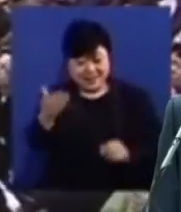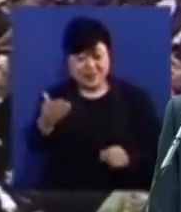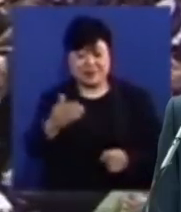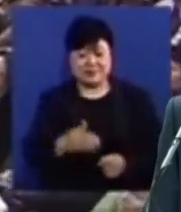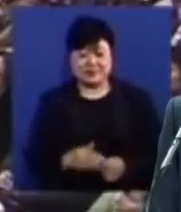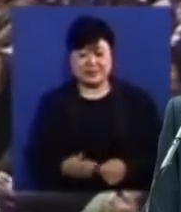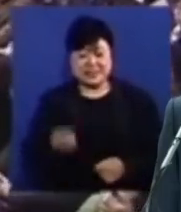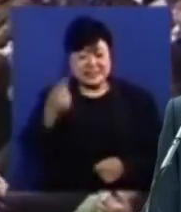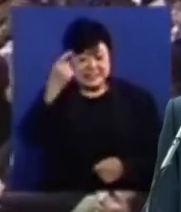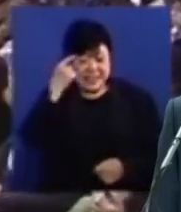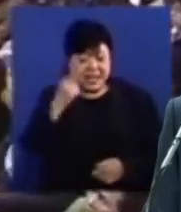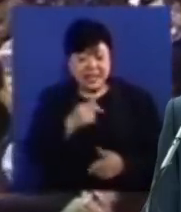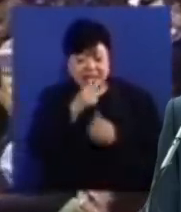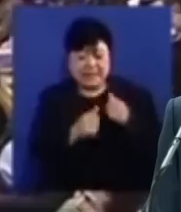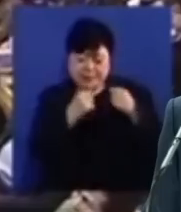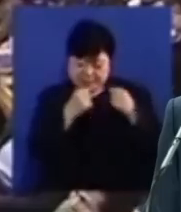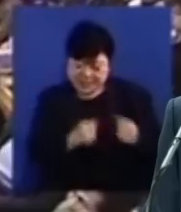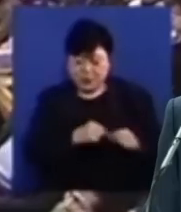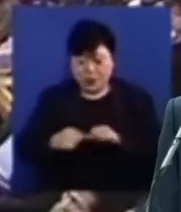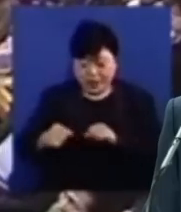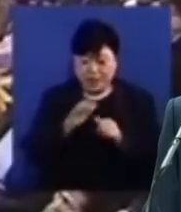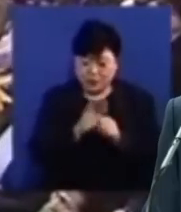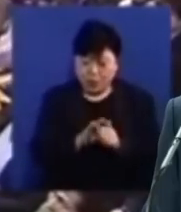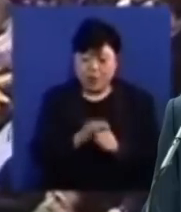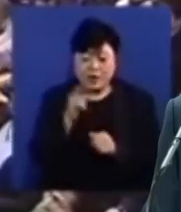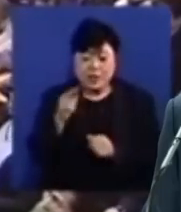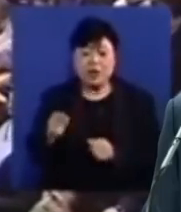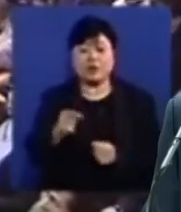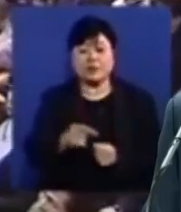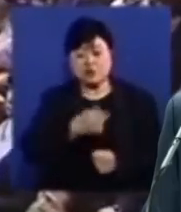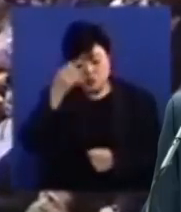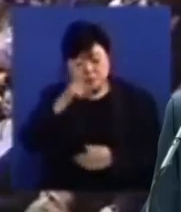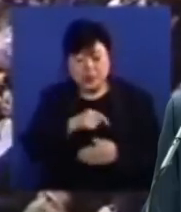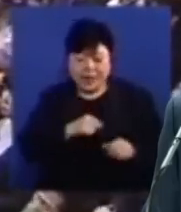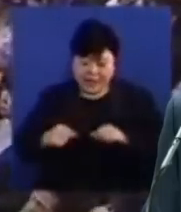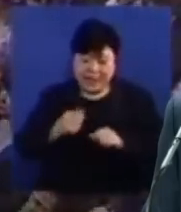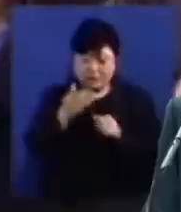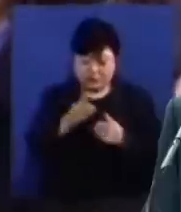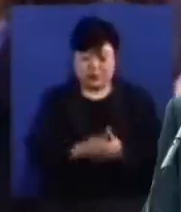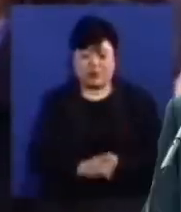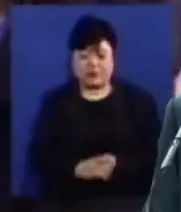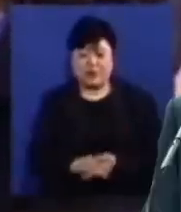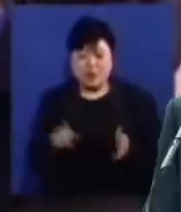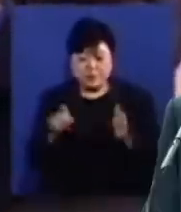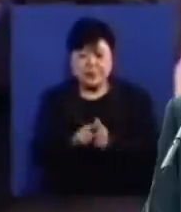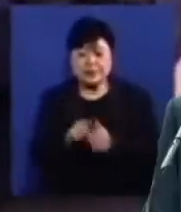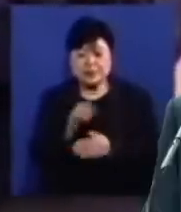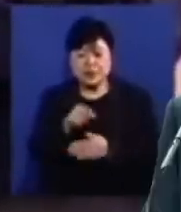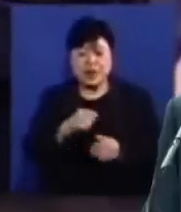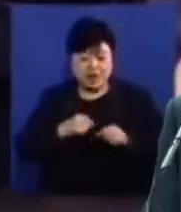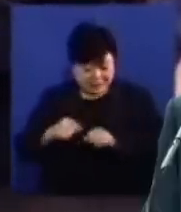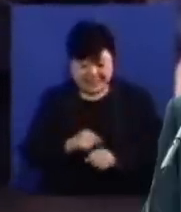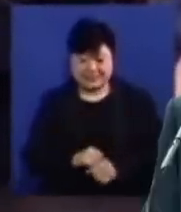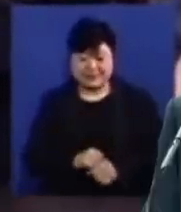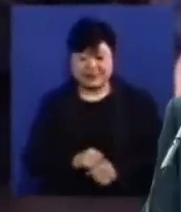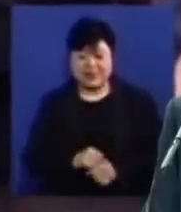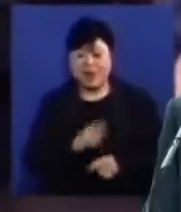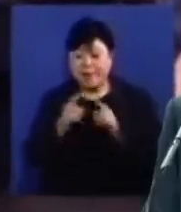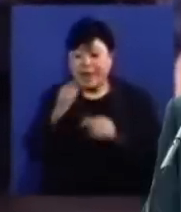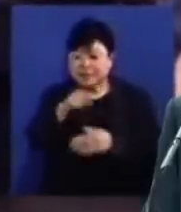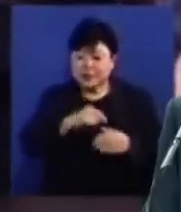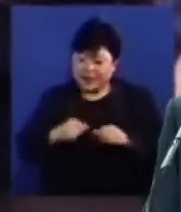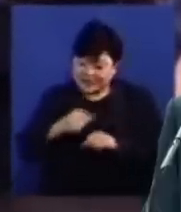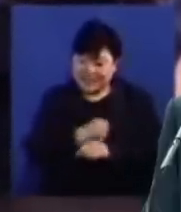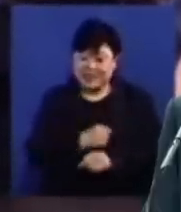여러분 생각 속에 하나님께서 역사하시고, 네. 여러분의 꿈 속에 역사하시고, 네. 믿음 속에 역사하시고, 네. 말씀